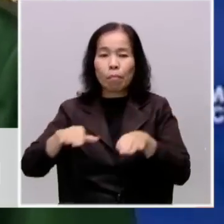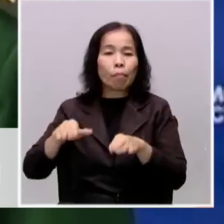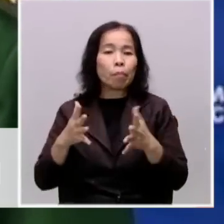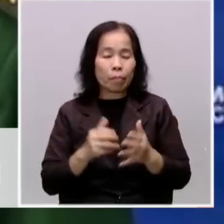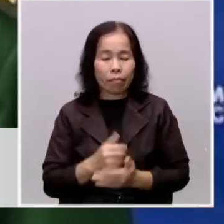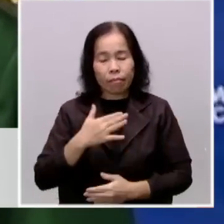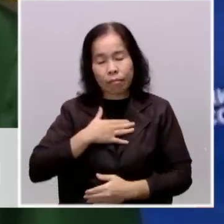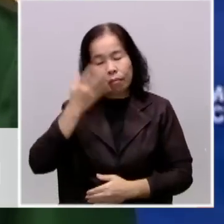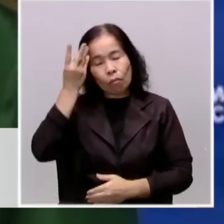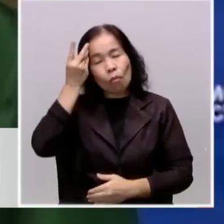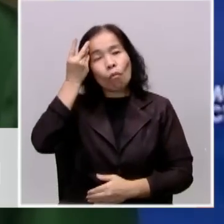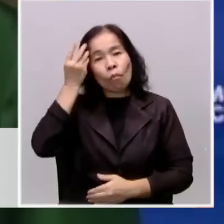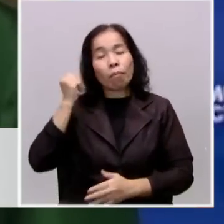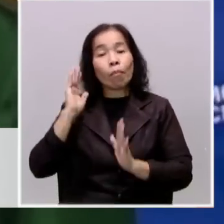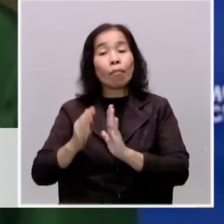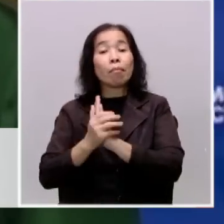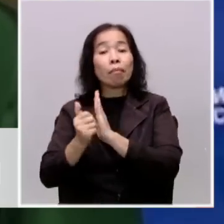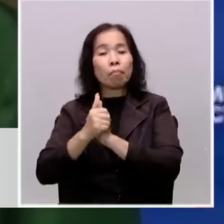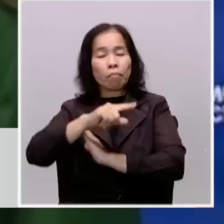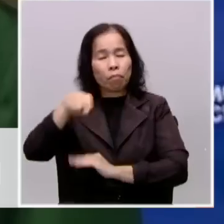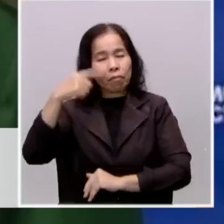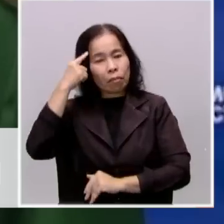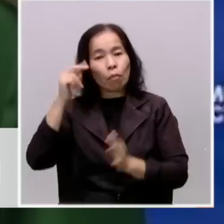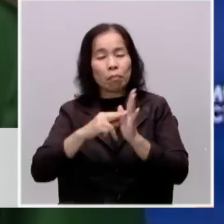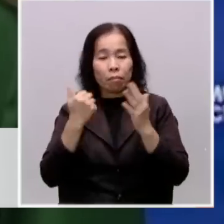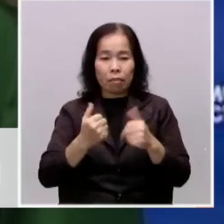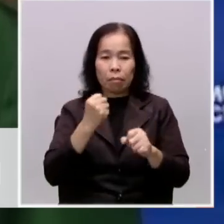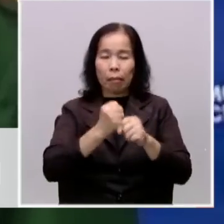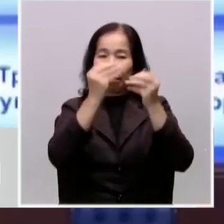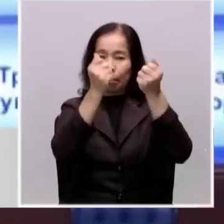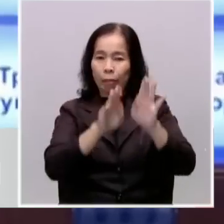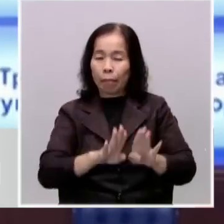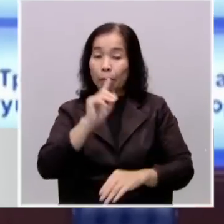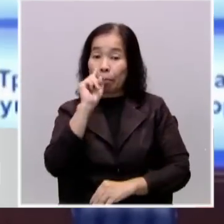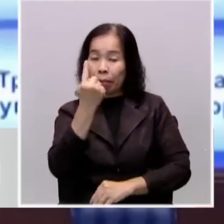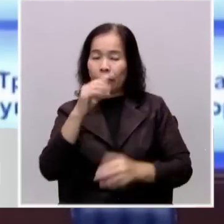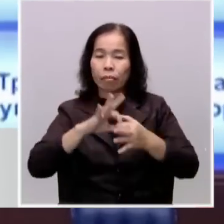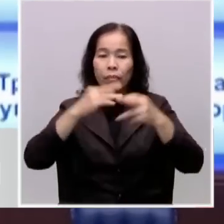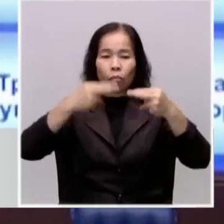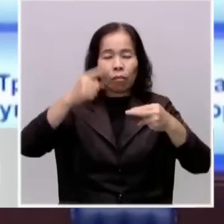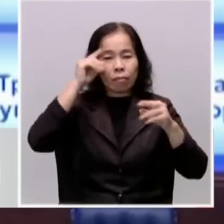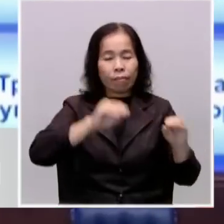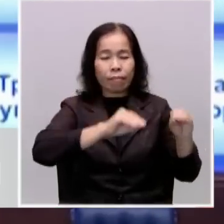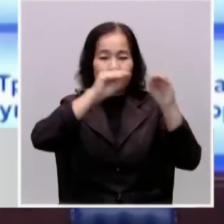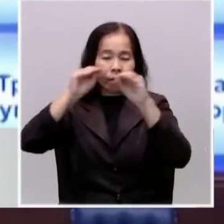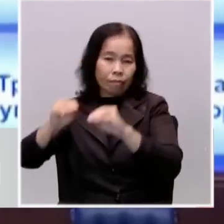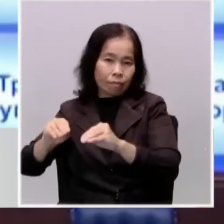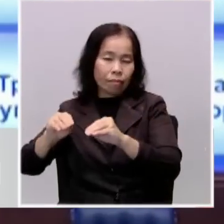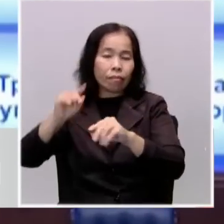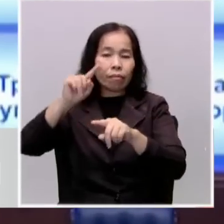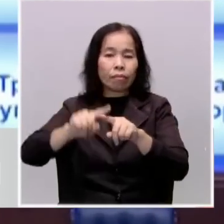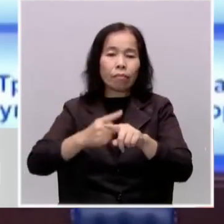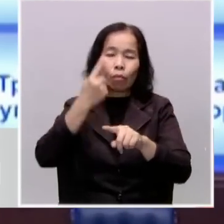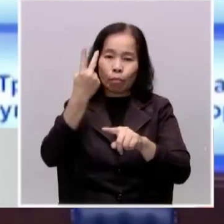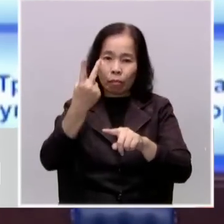วชาญก็เลยคาดการณ์ว่าการเปิดแนวรบใหม่ของรัสเซียน่าจะต้องเลื่อนไปจนถึงช่วงเดือนปลายเดือนกุมภา